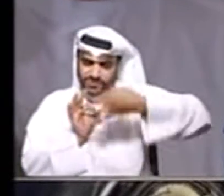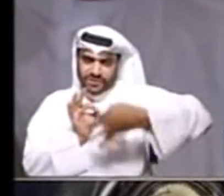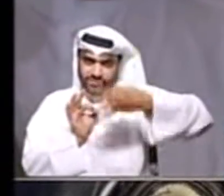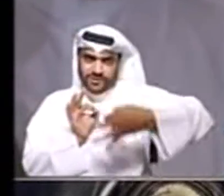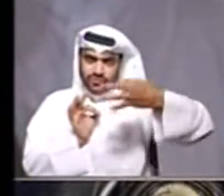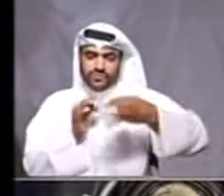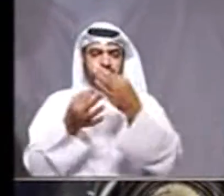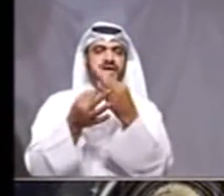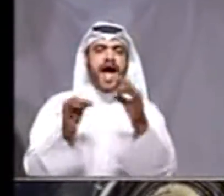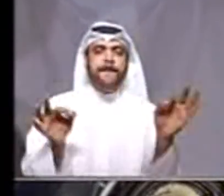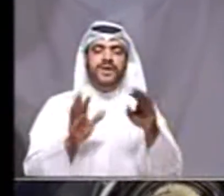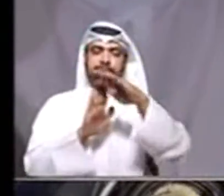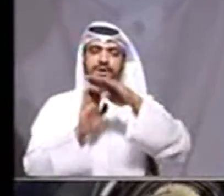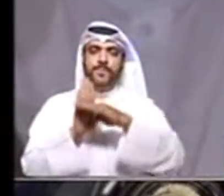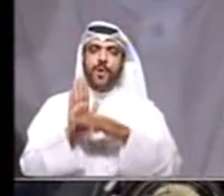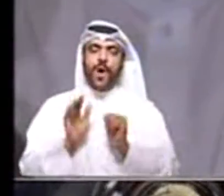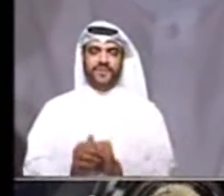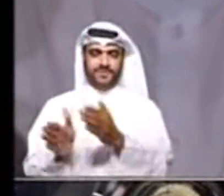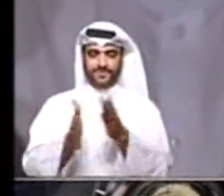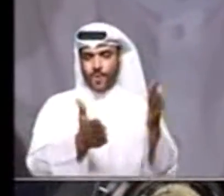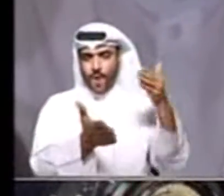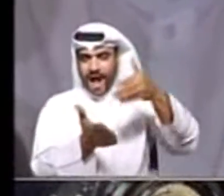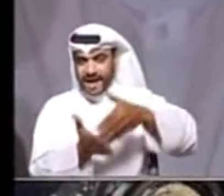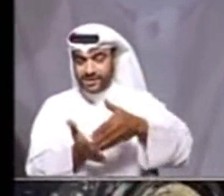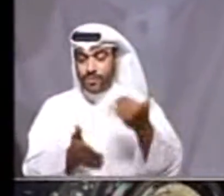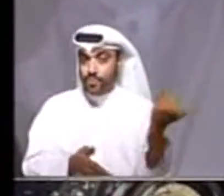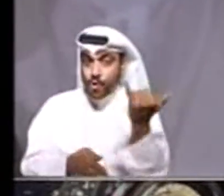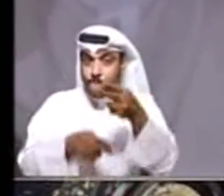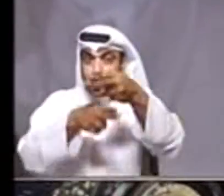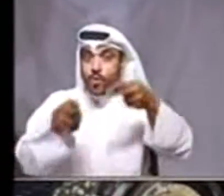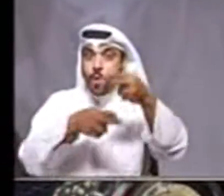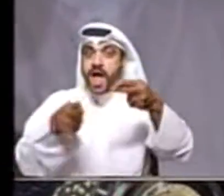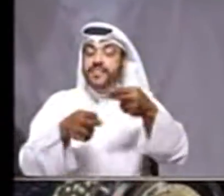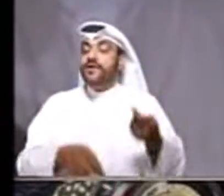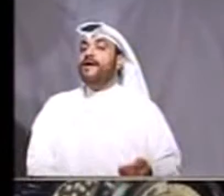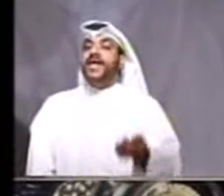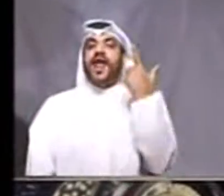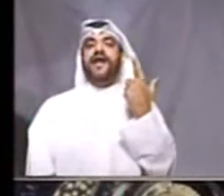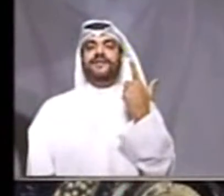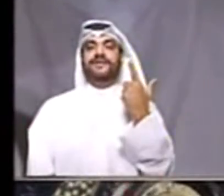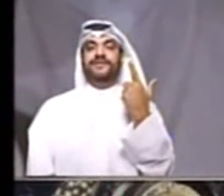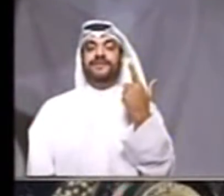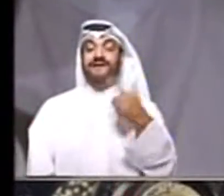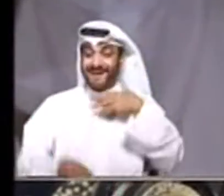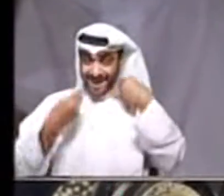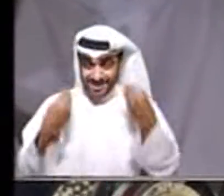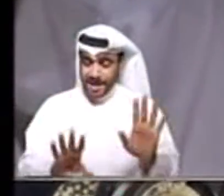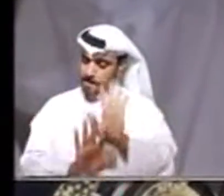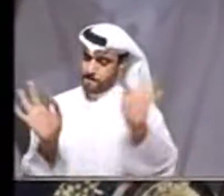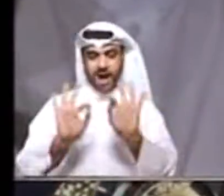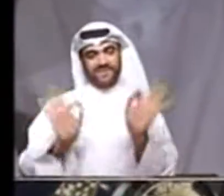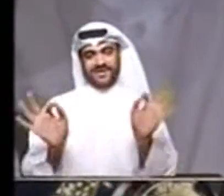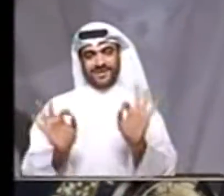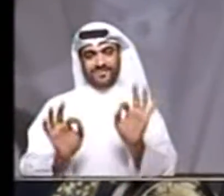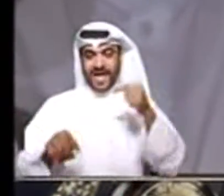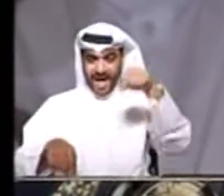محاور الاستجواب من مواضيع. في نهاية المطاف تبقى الكويت أكبر من الجميع، ولا يوجد خاسر في الديمقراطية.